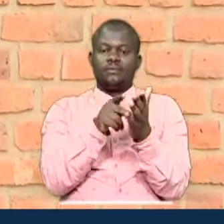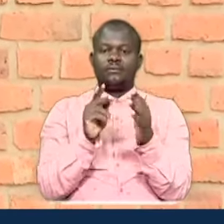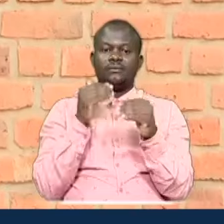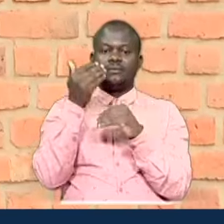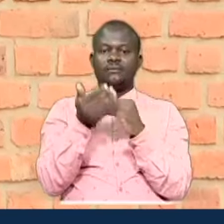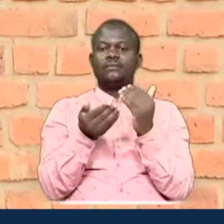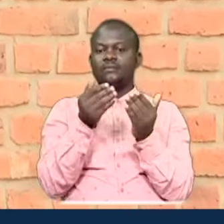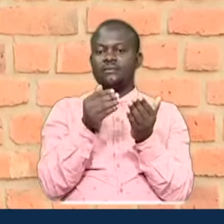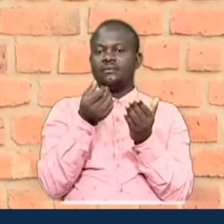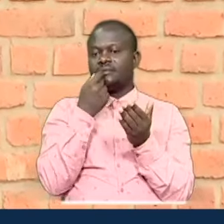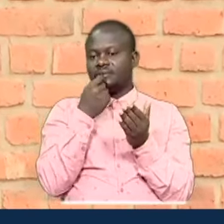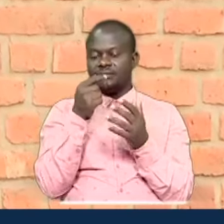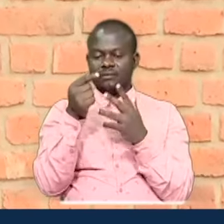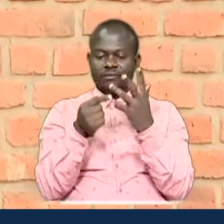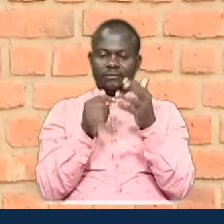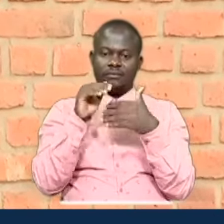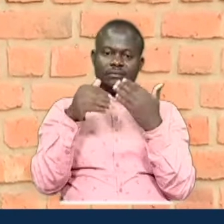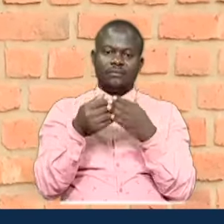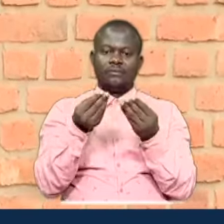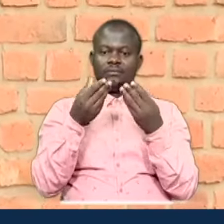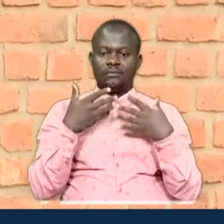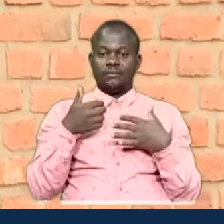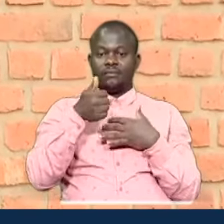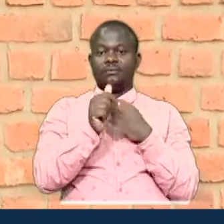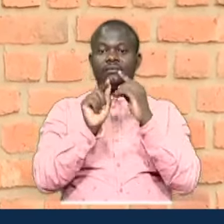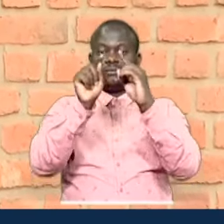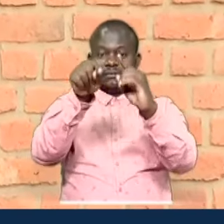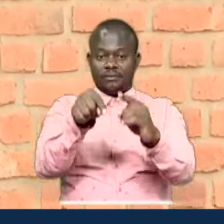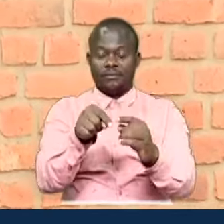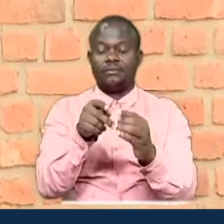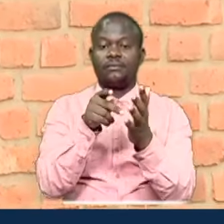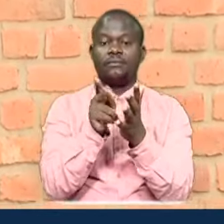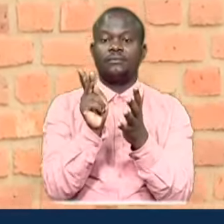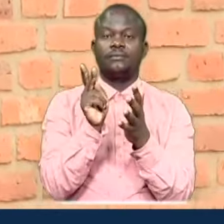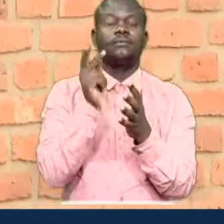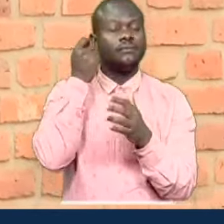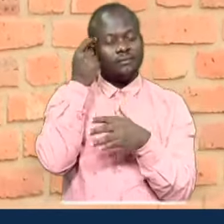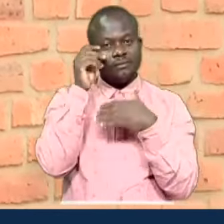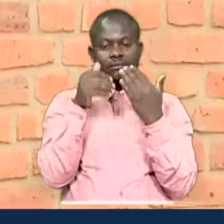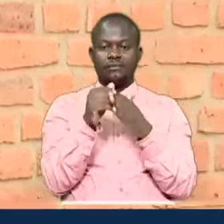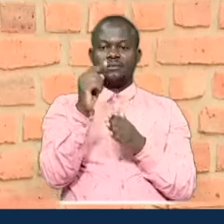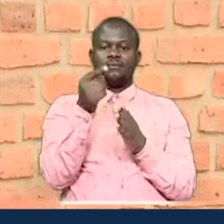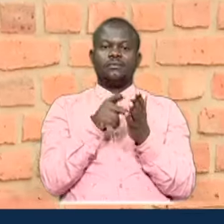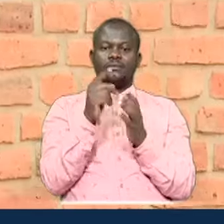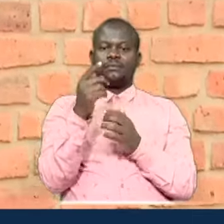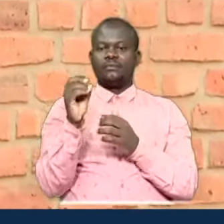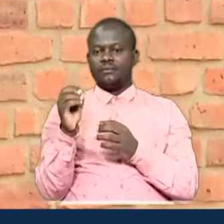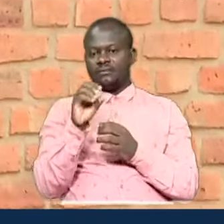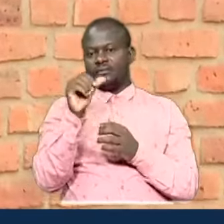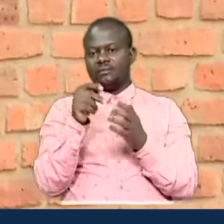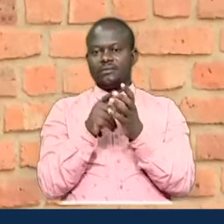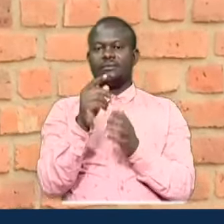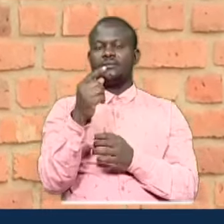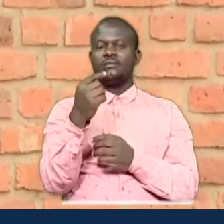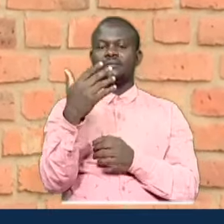bakaguha ibinini ibyo ngibyo baduha nibiriya ugera muri farumasi waba ugiye kubigura ukumva ngo ikinini kimwe kiragurishana ikindi kiragura se nkani gutyo